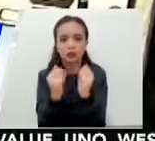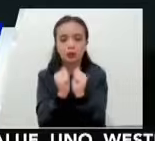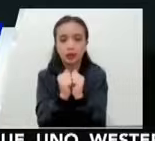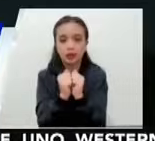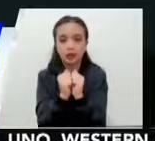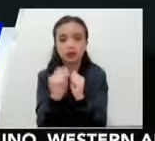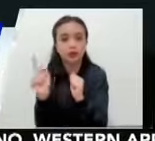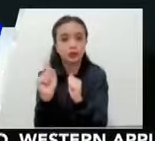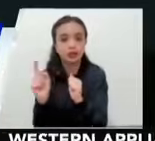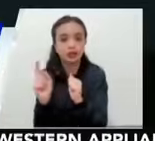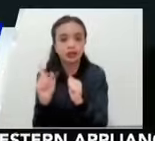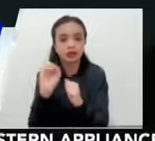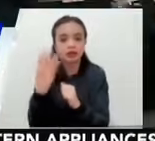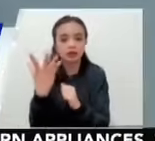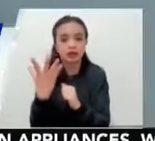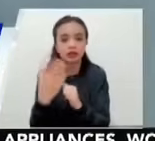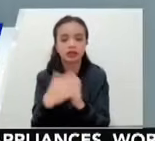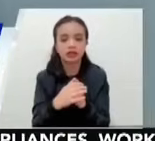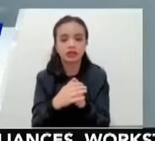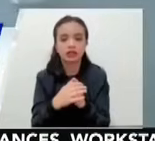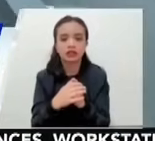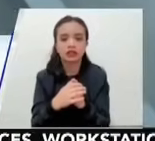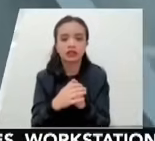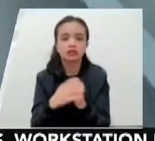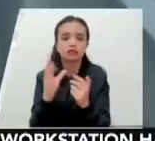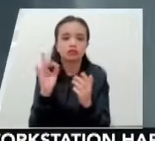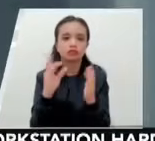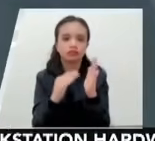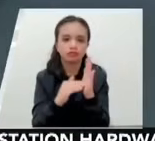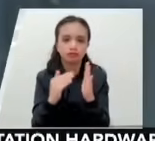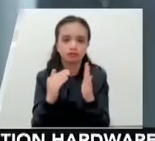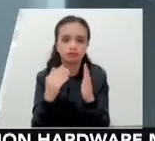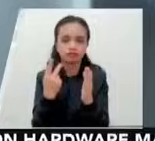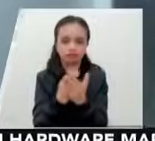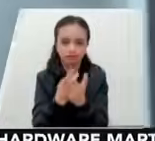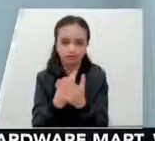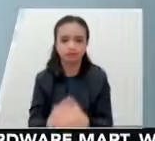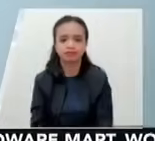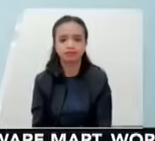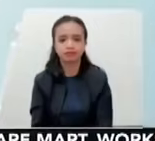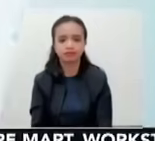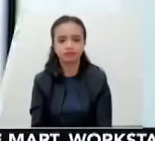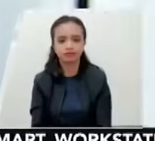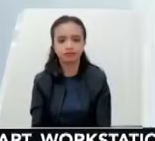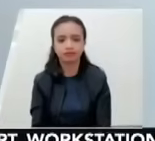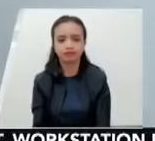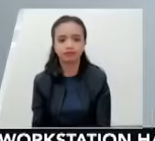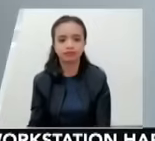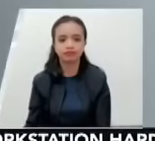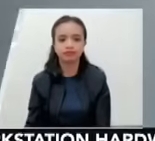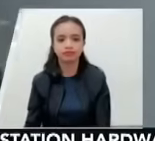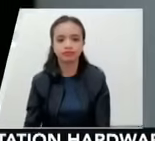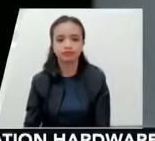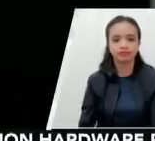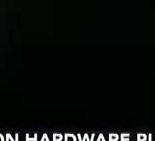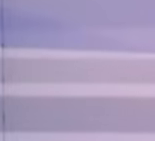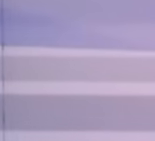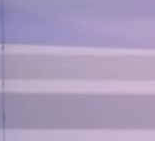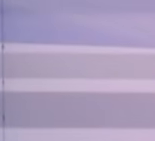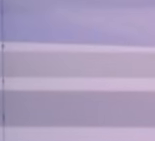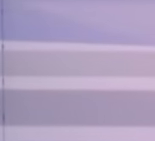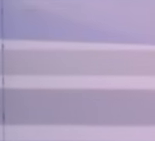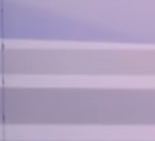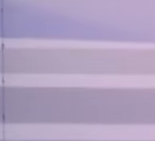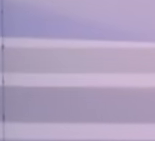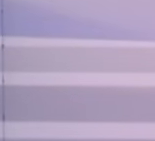halagang mahigit 8,000 piso. Para sa GMA Integrated News, Jamie Santos, nakatutok 24 oras.